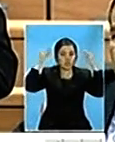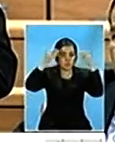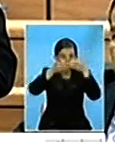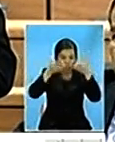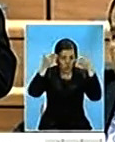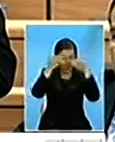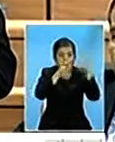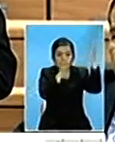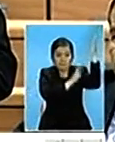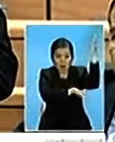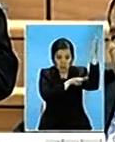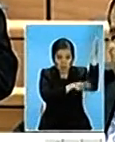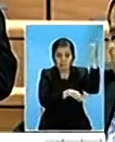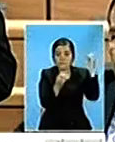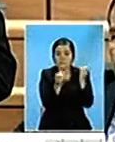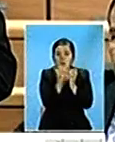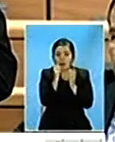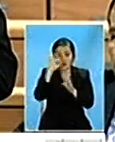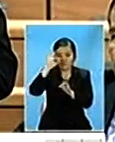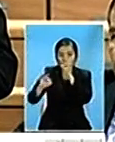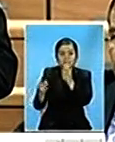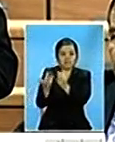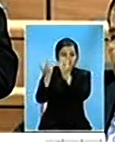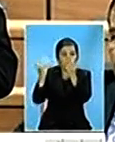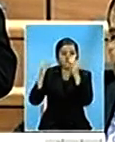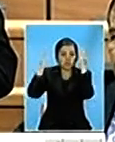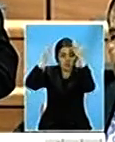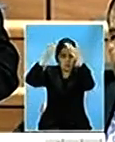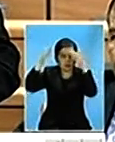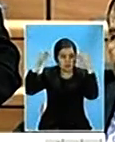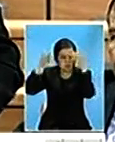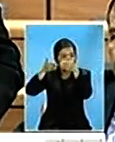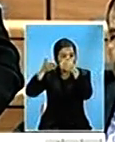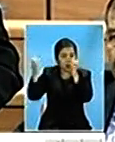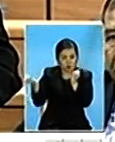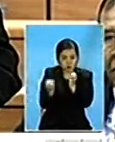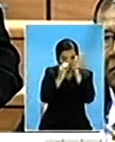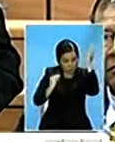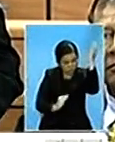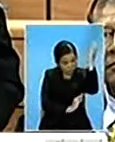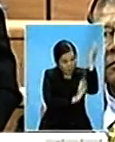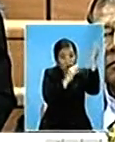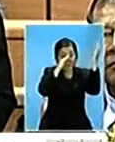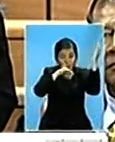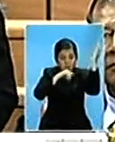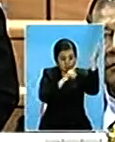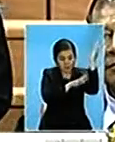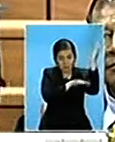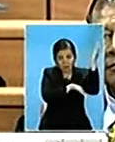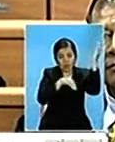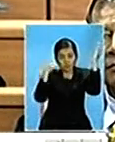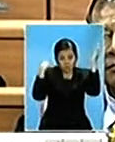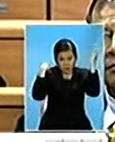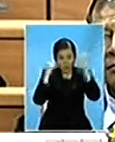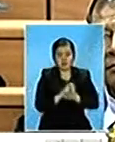ภาคใต้จะประสบปัญหาหมอกควันผมจึงคิดว่าข้อเสนอแนะของ